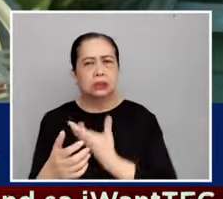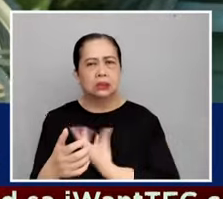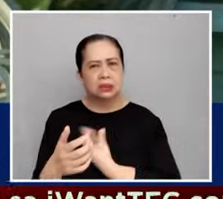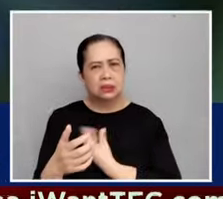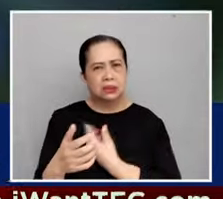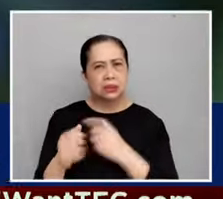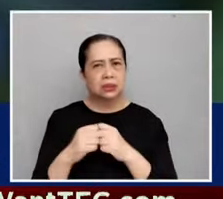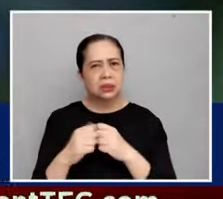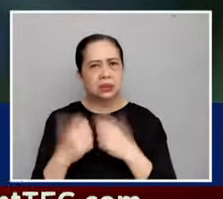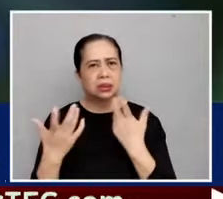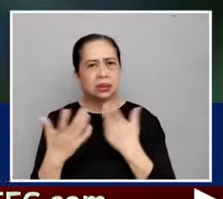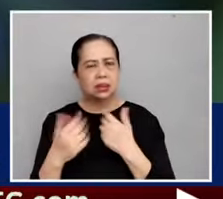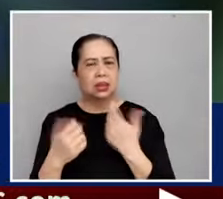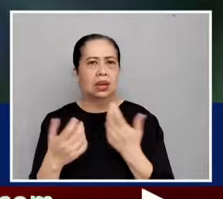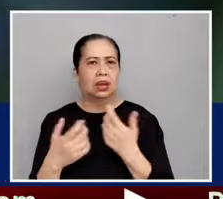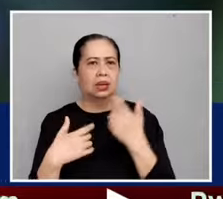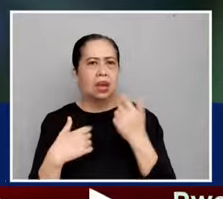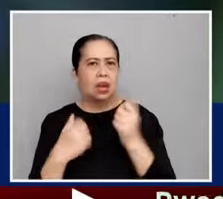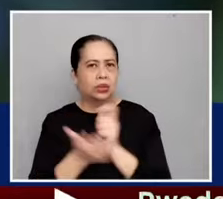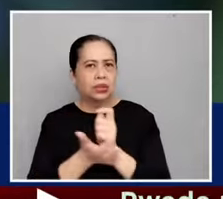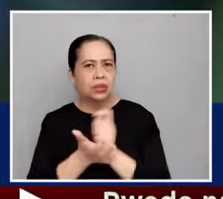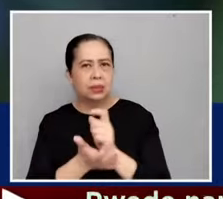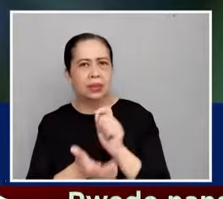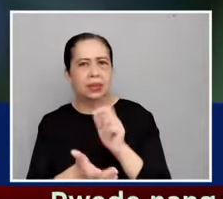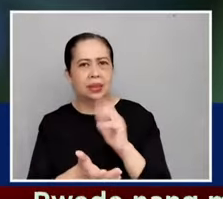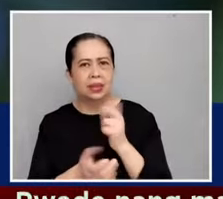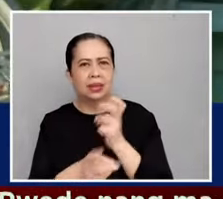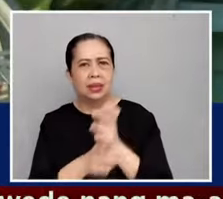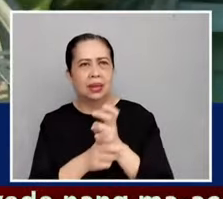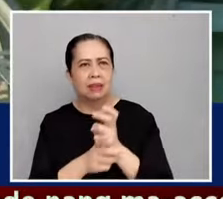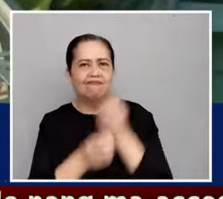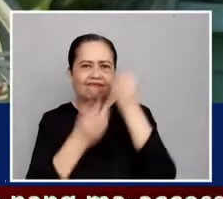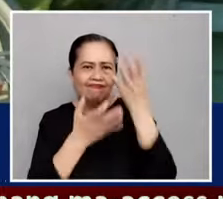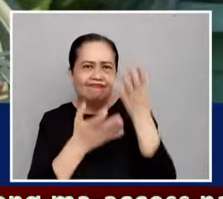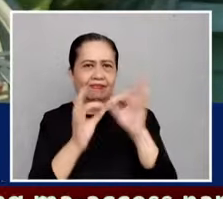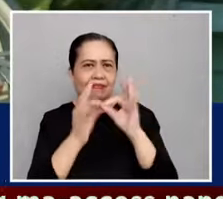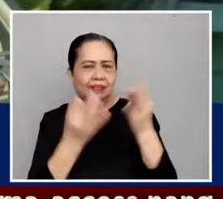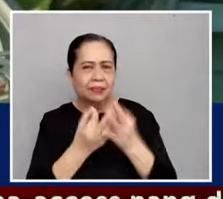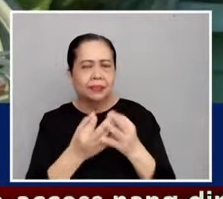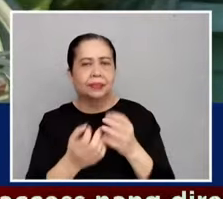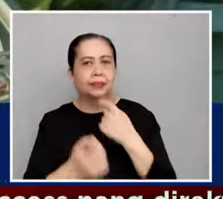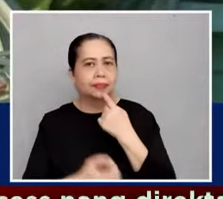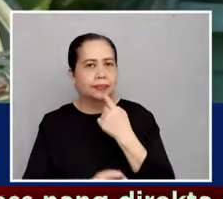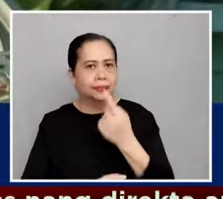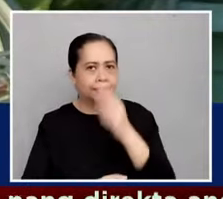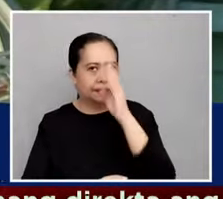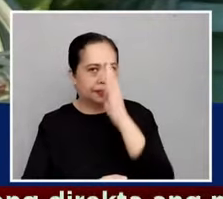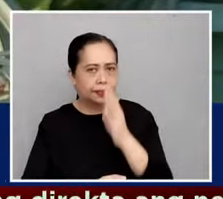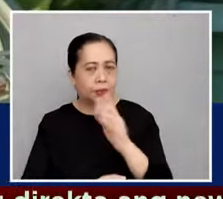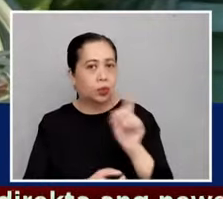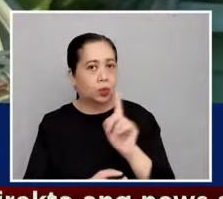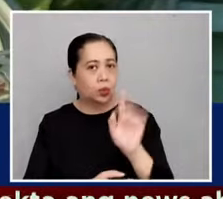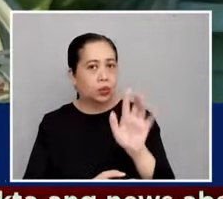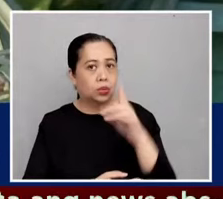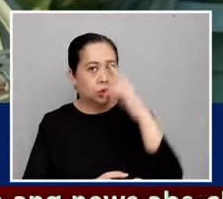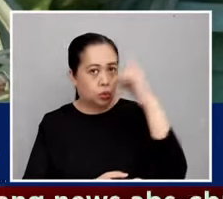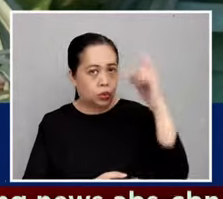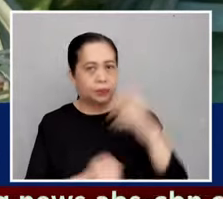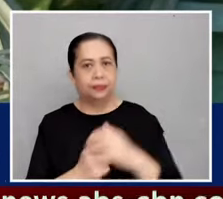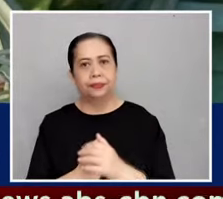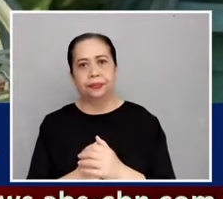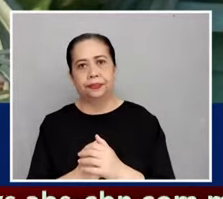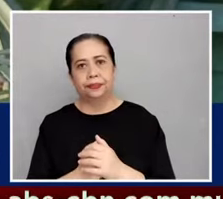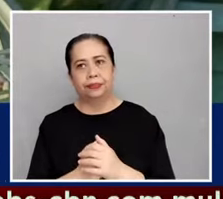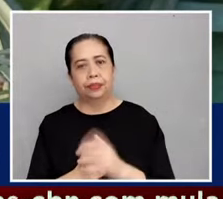to seek treatment. Hirap din sila sabihin yun sa family members nila. I always tell them, what is your dream? Ano